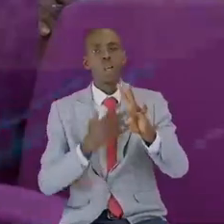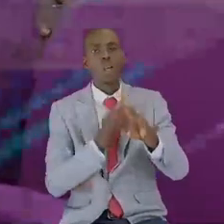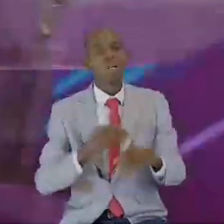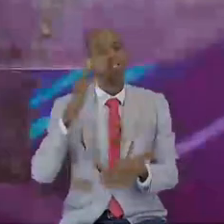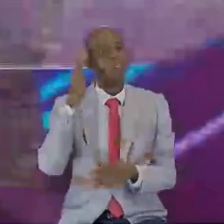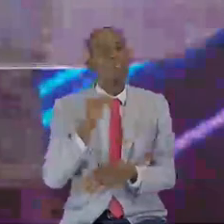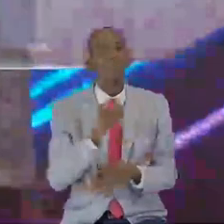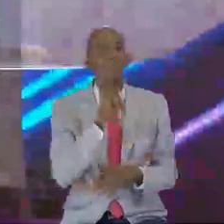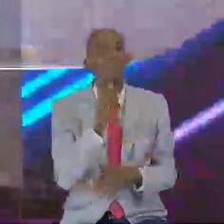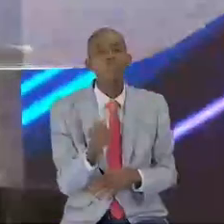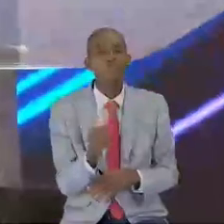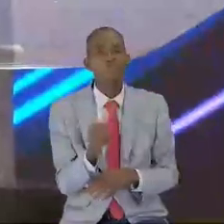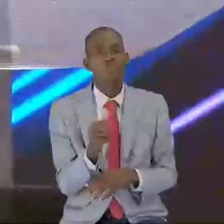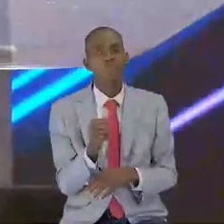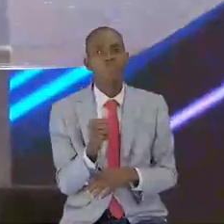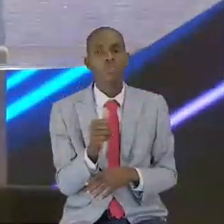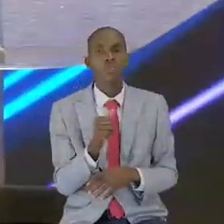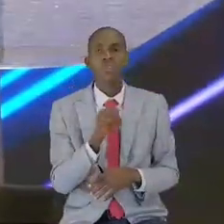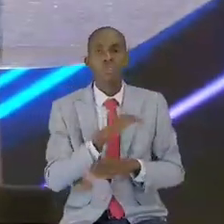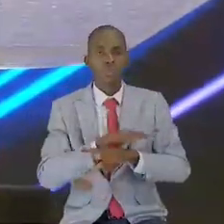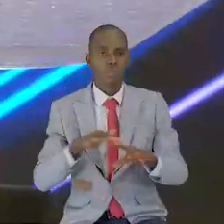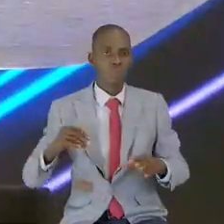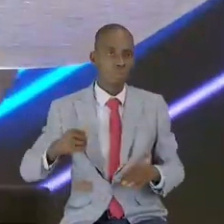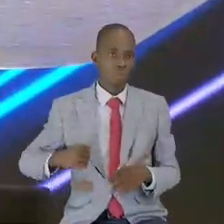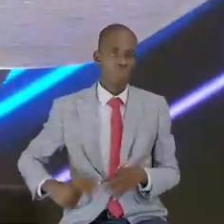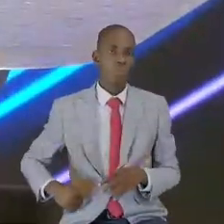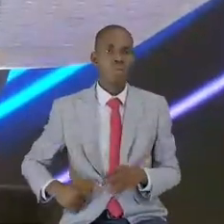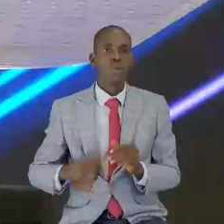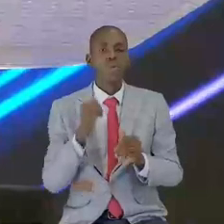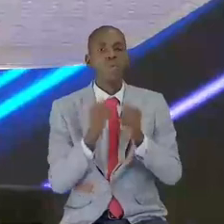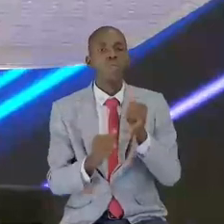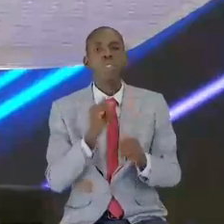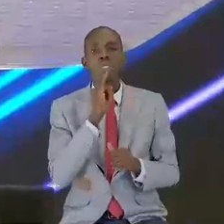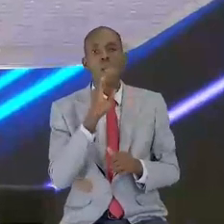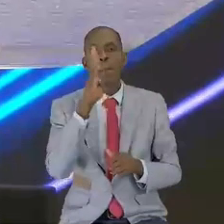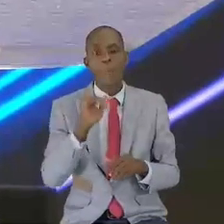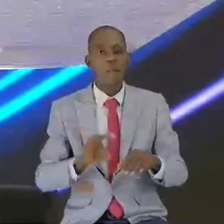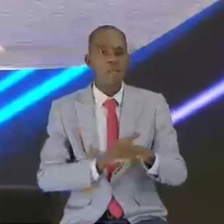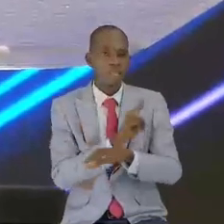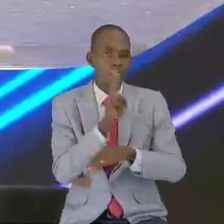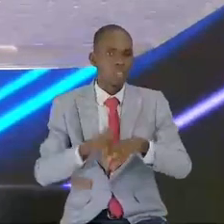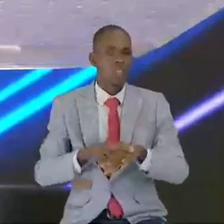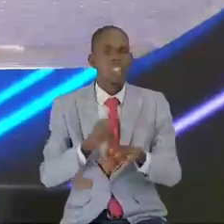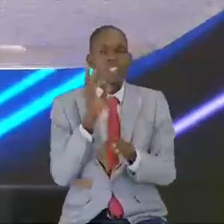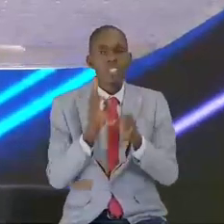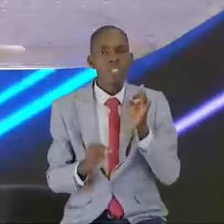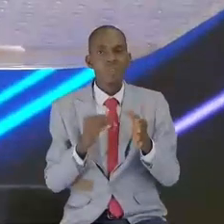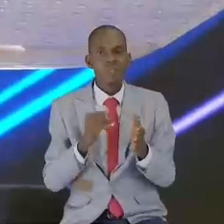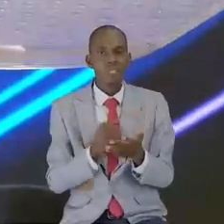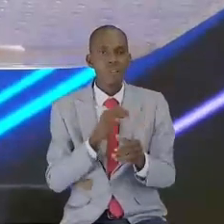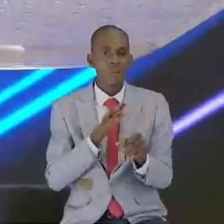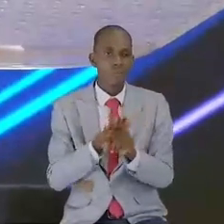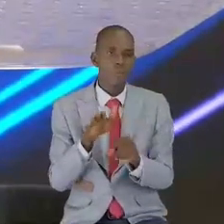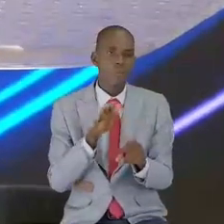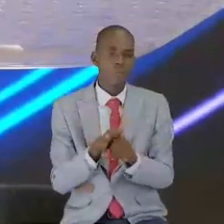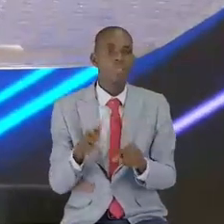nature qui accomplit la loi ne te condamnera-t-il pas, toi qui la transgresses, tout